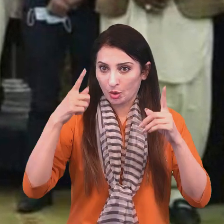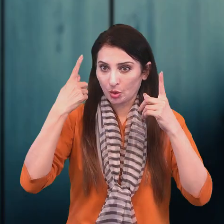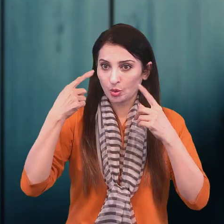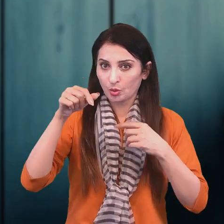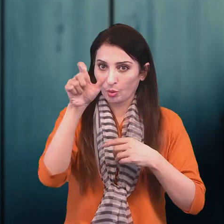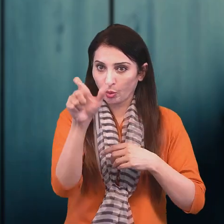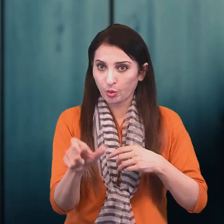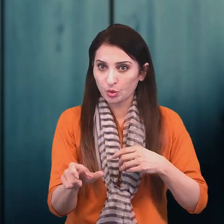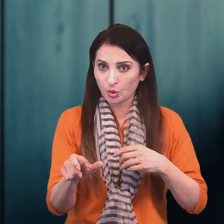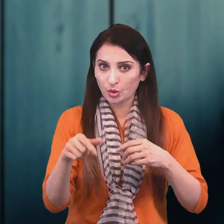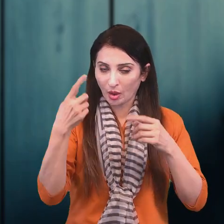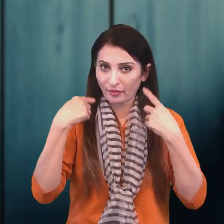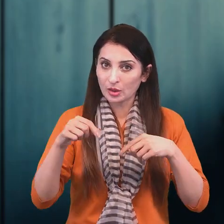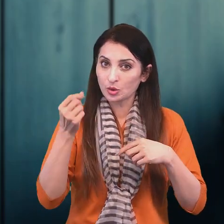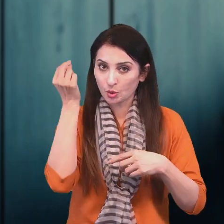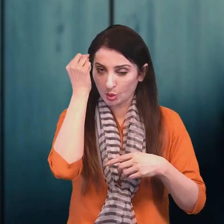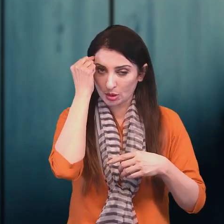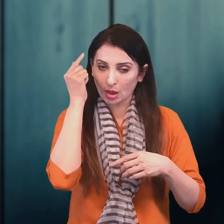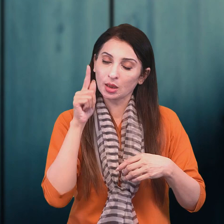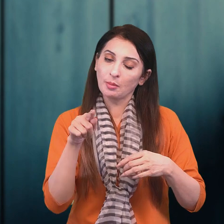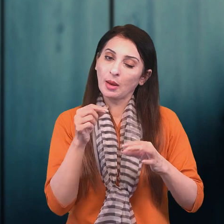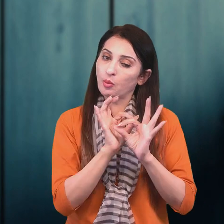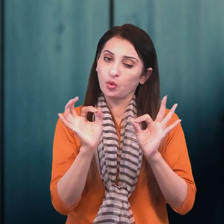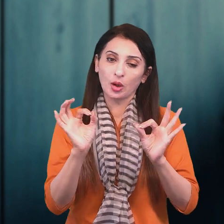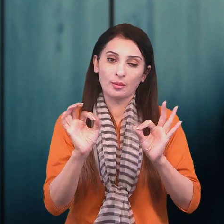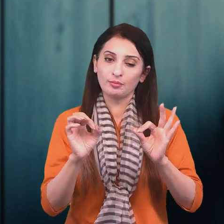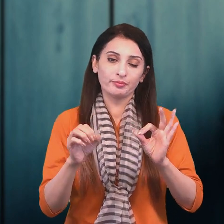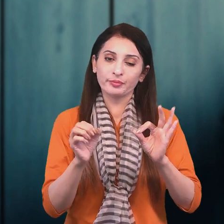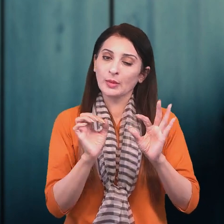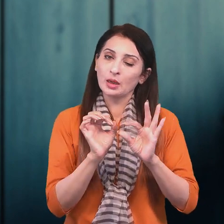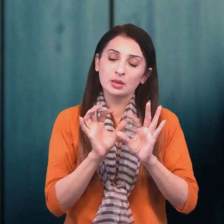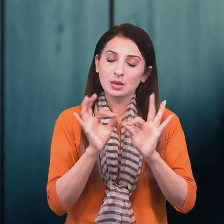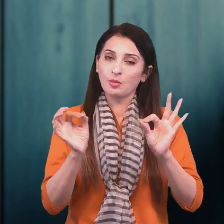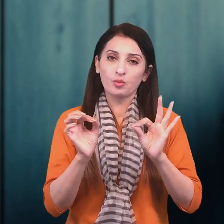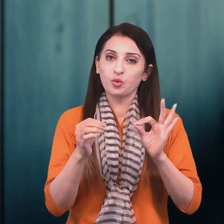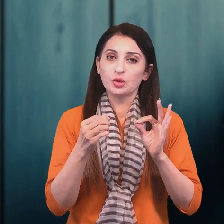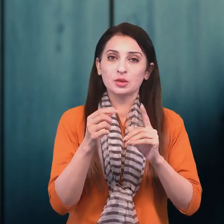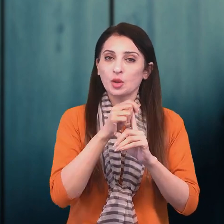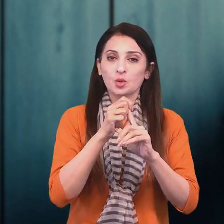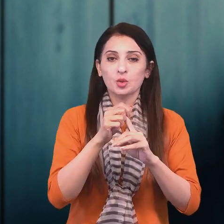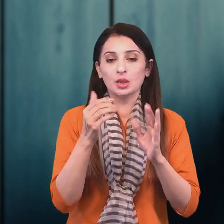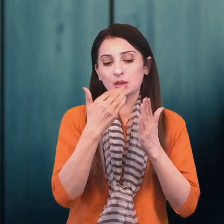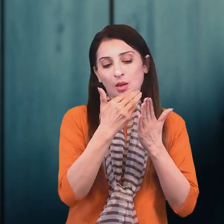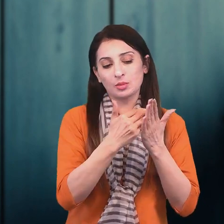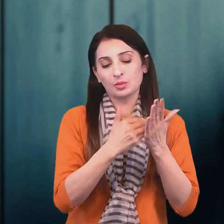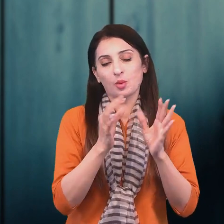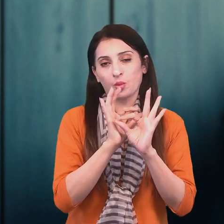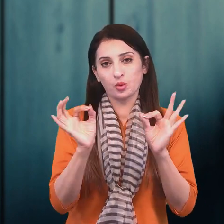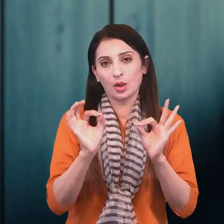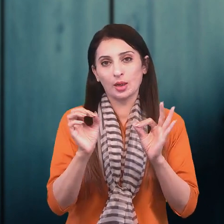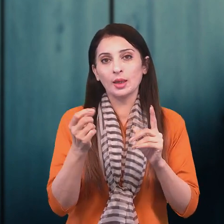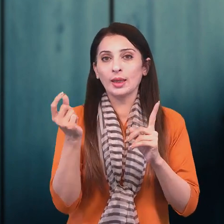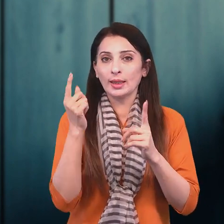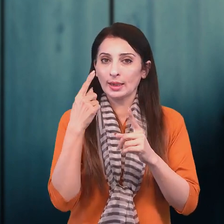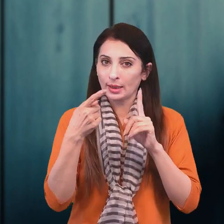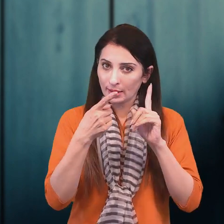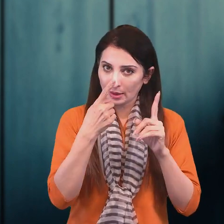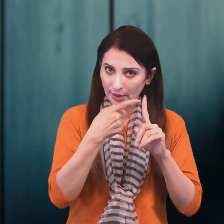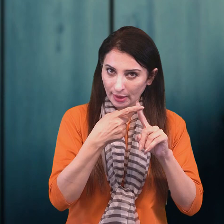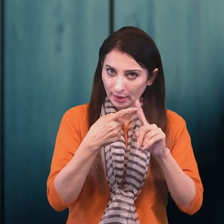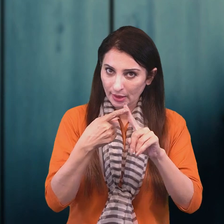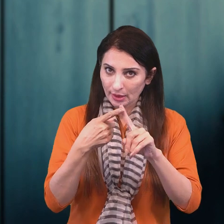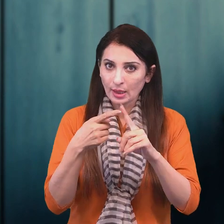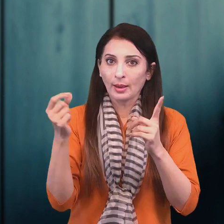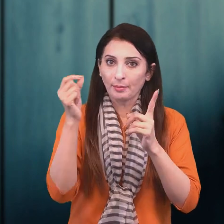है कि वो इसके लिए अहल है, और अहलियत के लिए 2 चीज़ें बुनियादी तौर पर, एक तो वो पाकिस्तान का शहरी